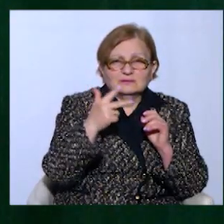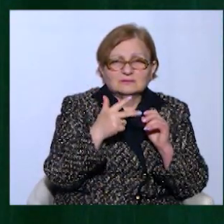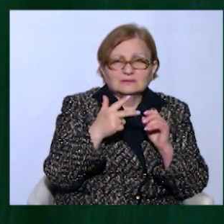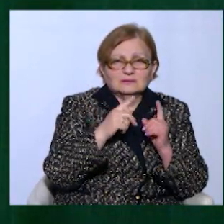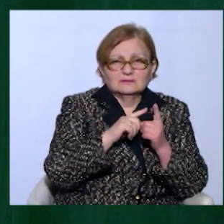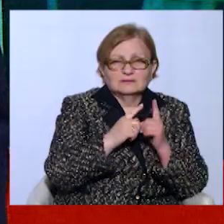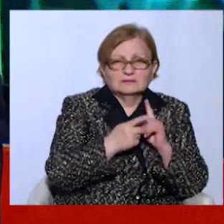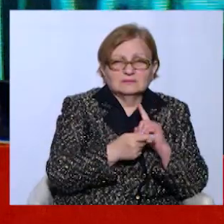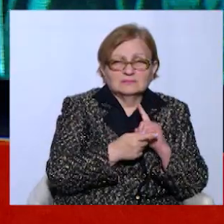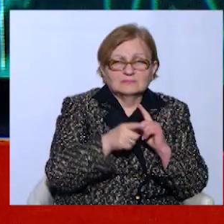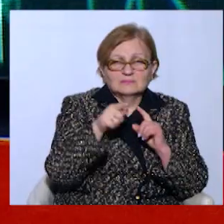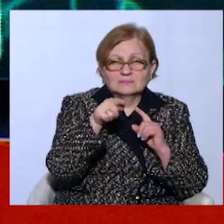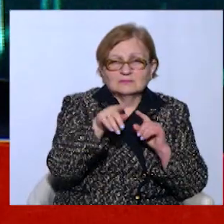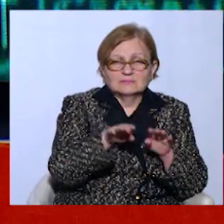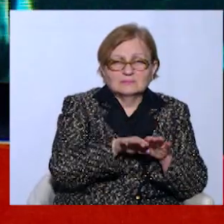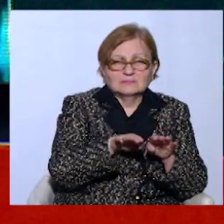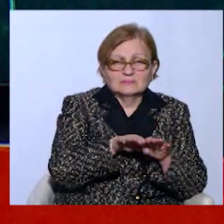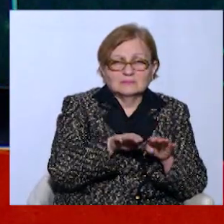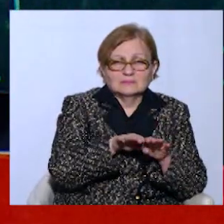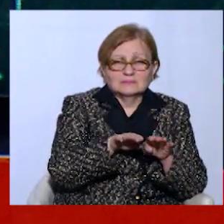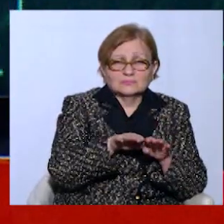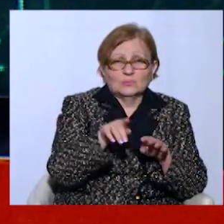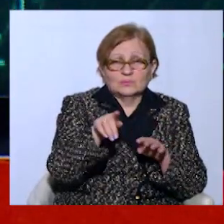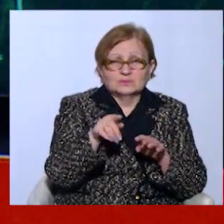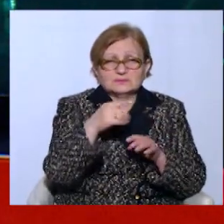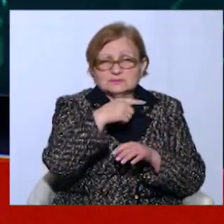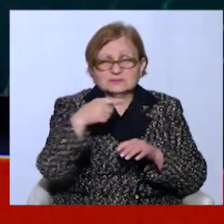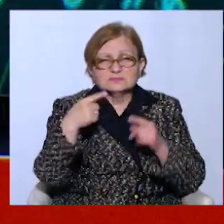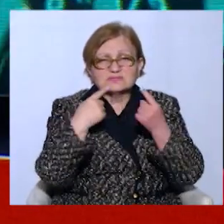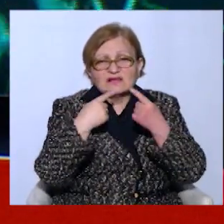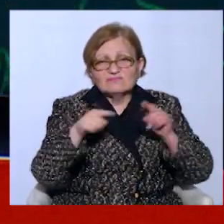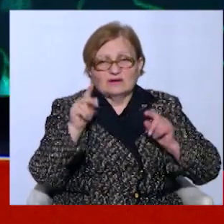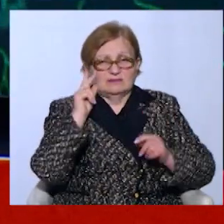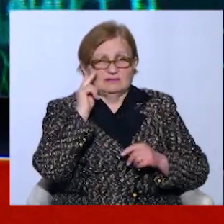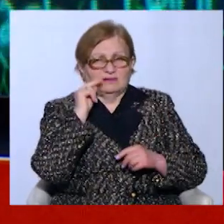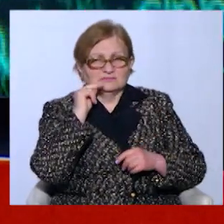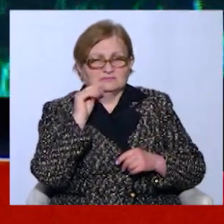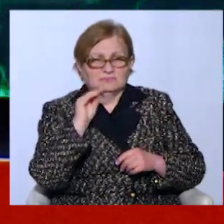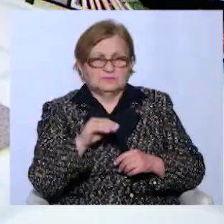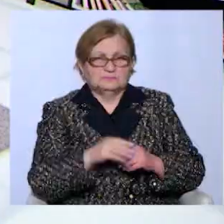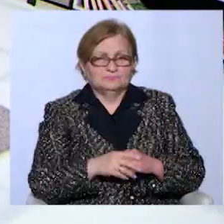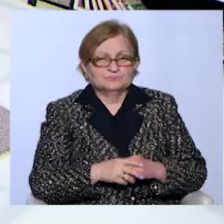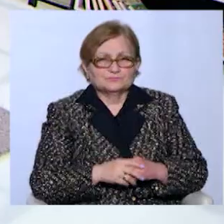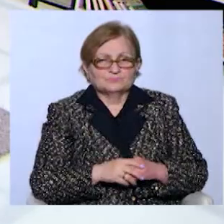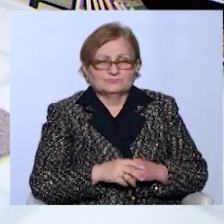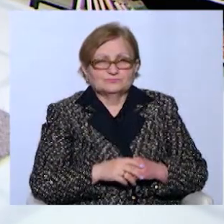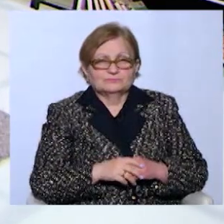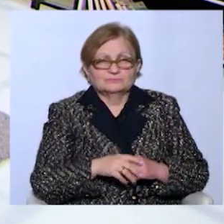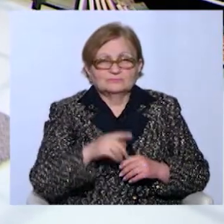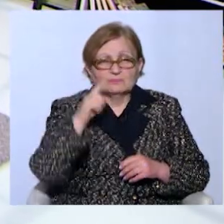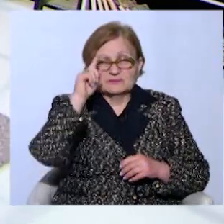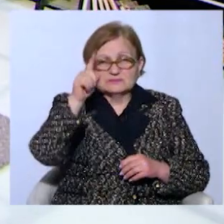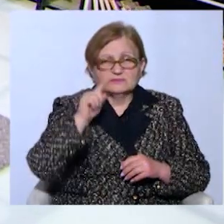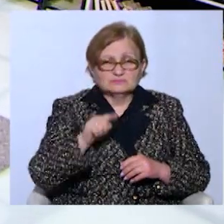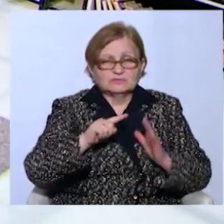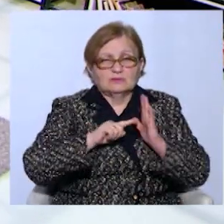შევცვლი მისივე ტოლი წილადი ჩაწერილი სხვა რიცხვებით, სხვა სახით, ხო? რიცხვის დამნიშვნელს ვამრავლებ